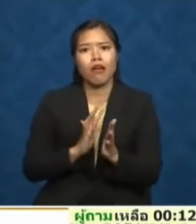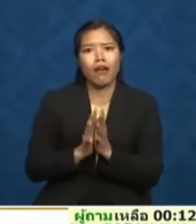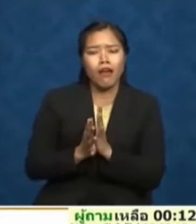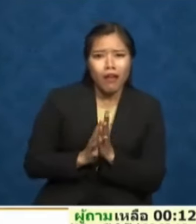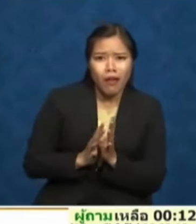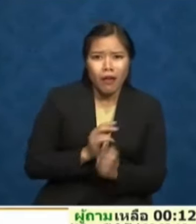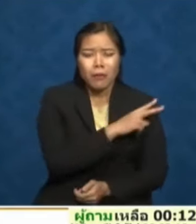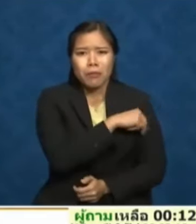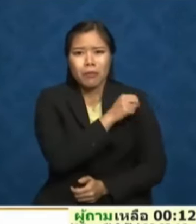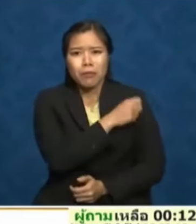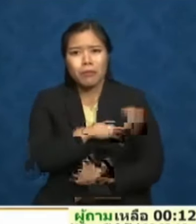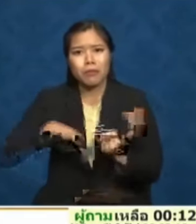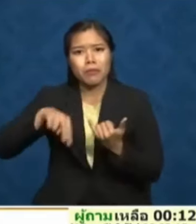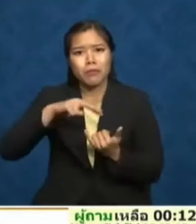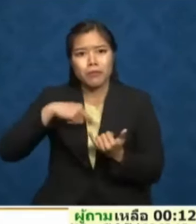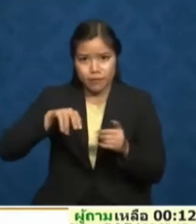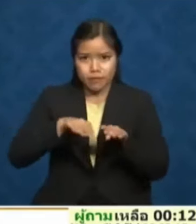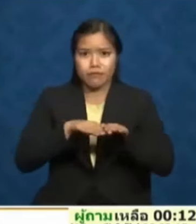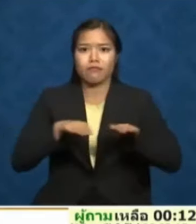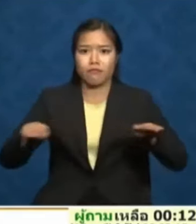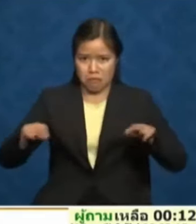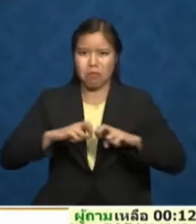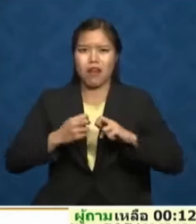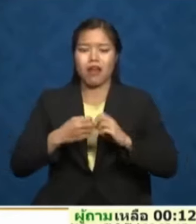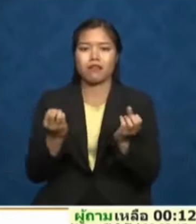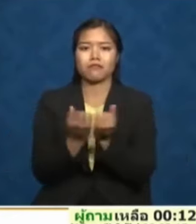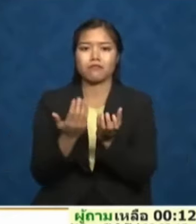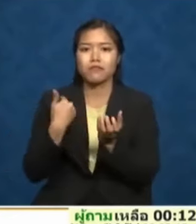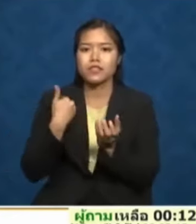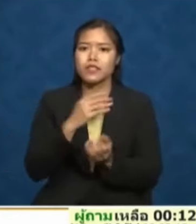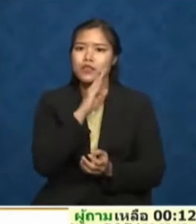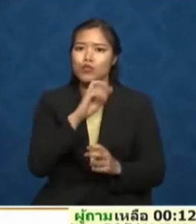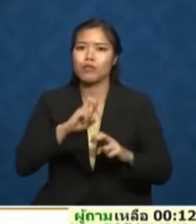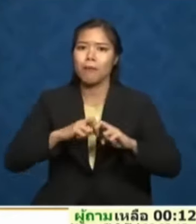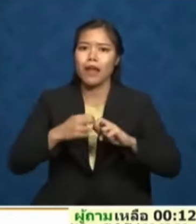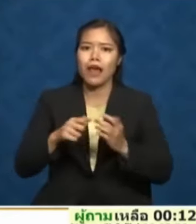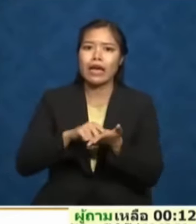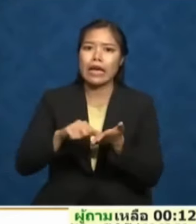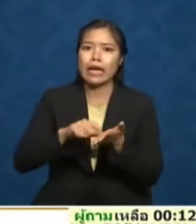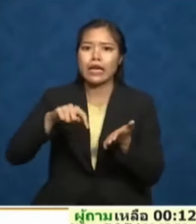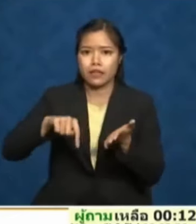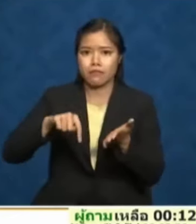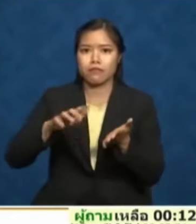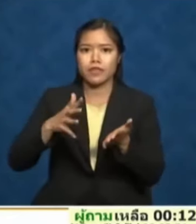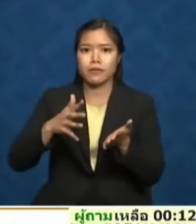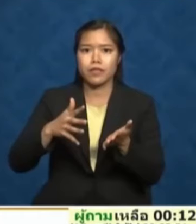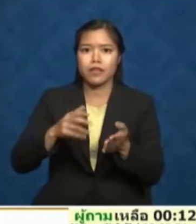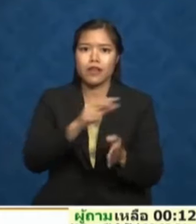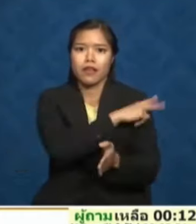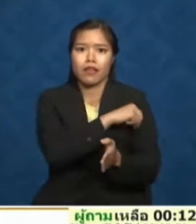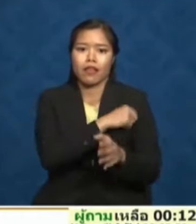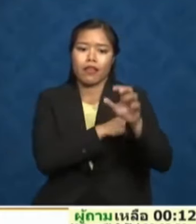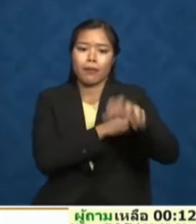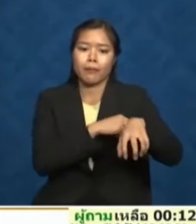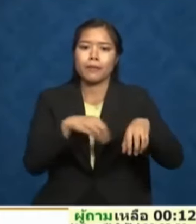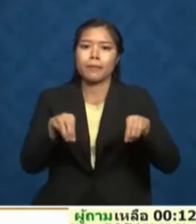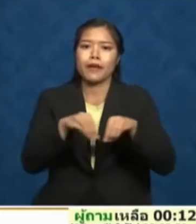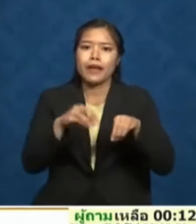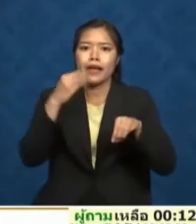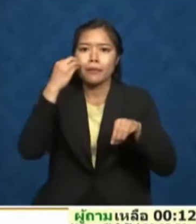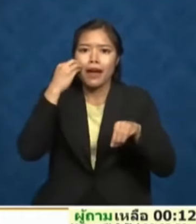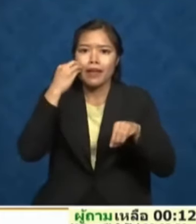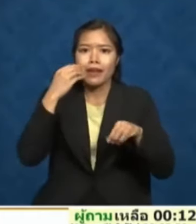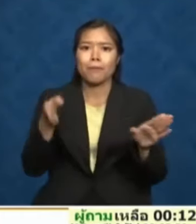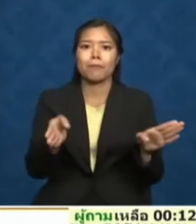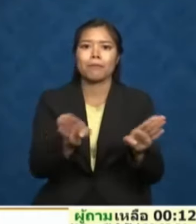การรักษาพยาบาลในระดับปฐมภูมิอยู่แล้วค่ะและถ้ายังไม่แก้ไขปัญหานี้ค่ะคลินิกชุมชนอบอุ่นจะทยอยปิด